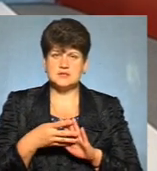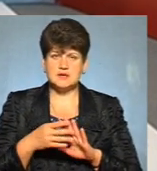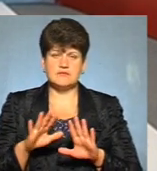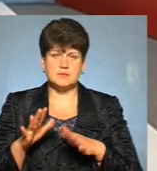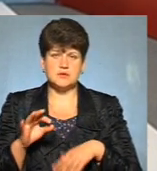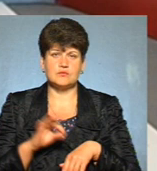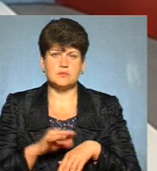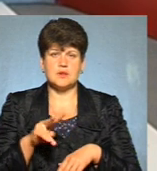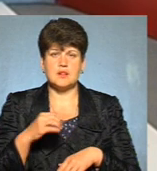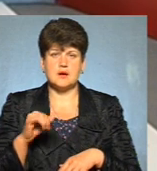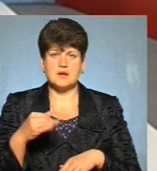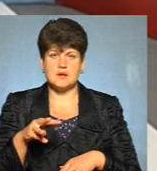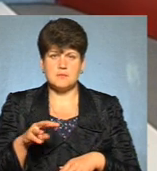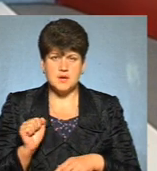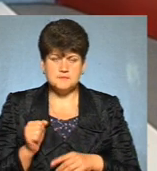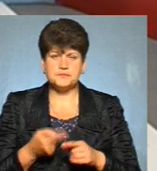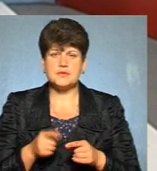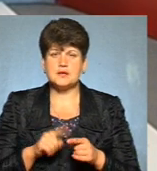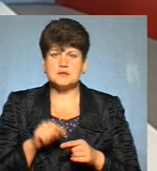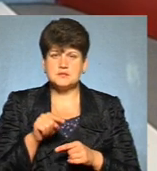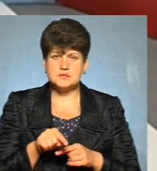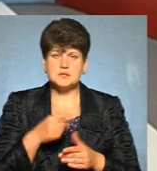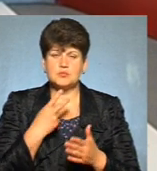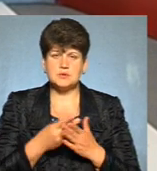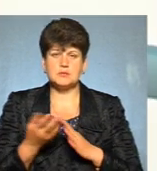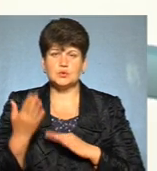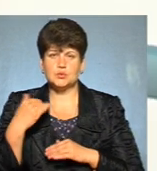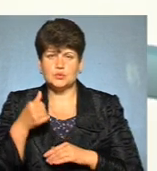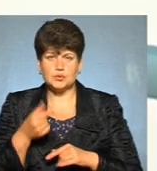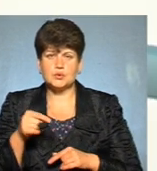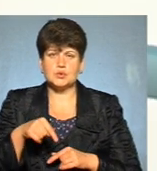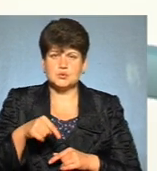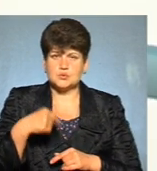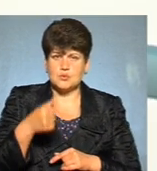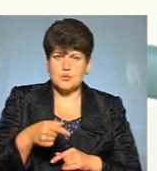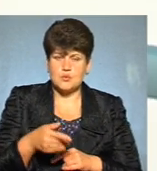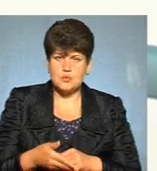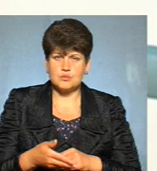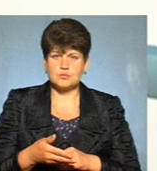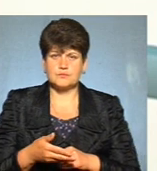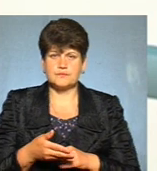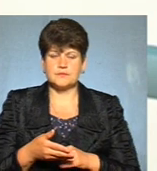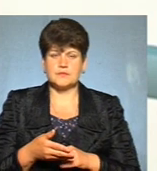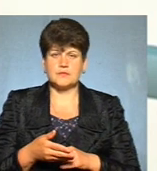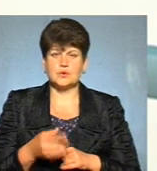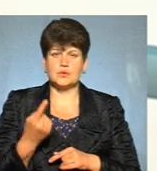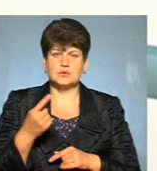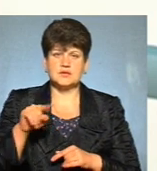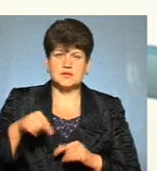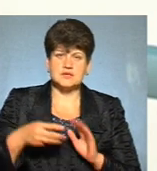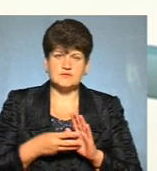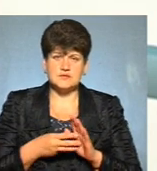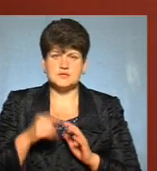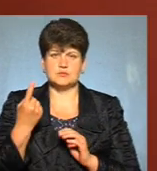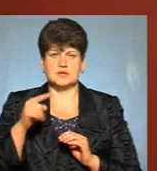Лайма. Такі показники і минулого року, і поточного року в 1,8, в